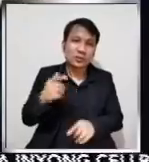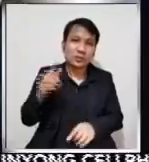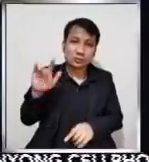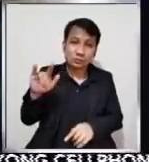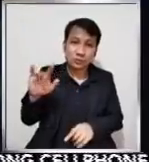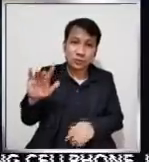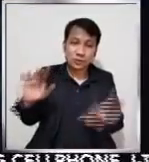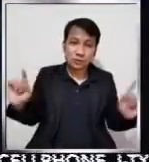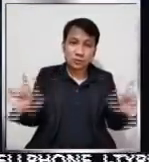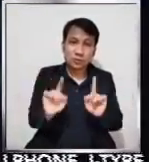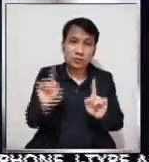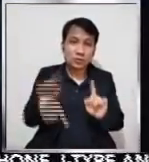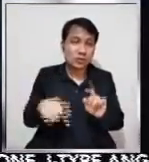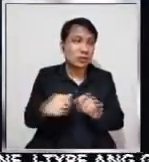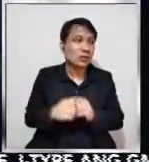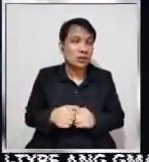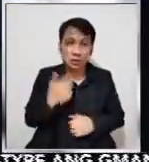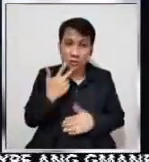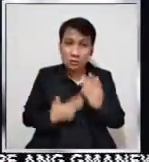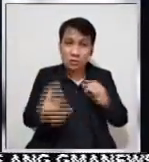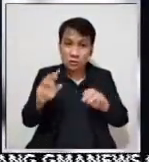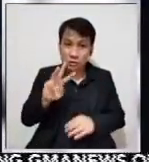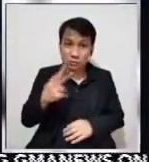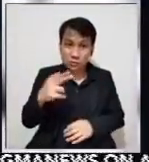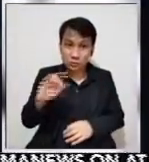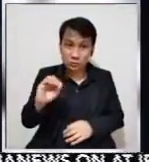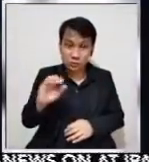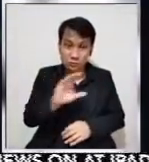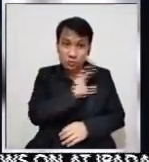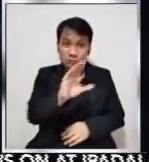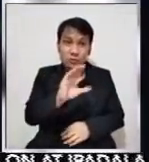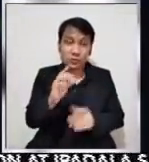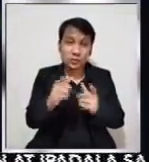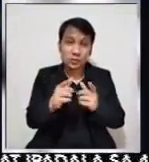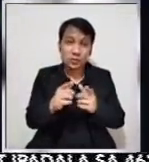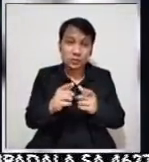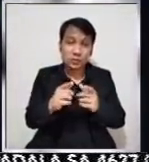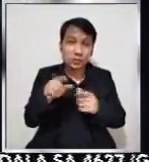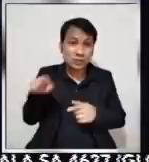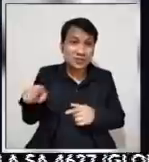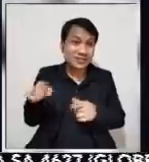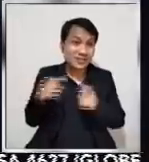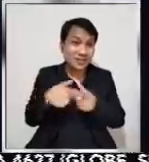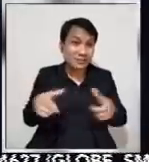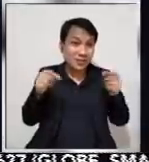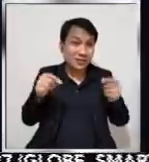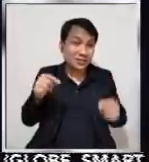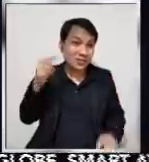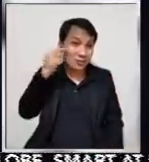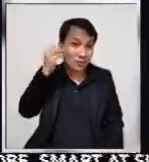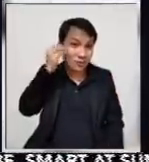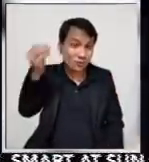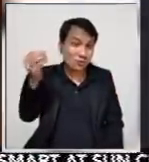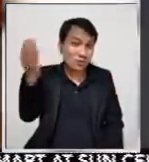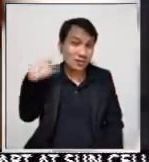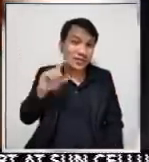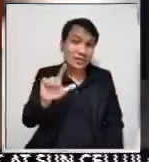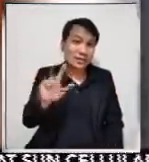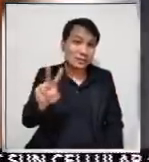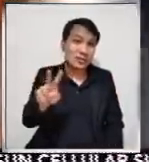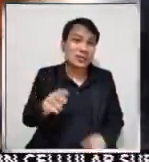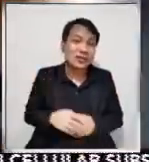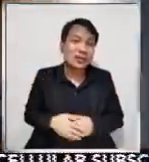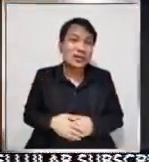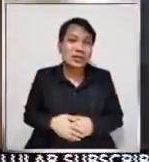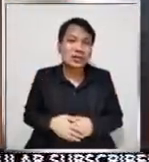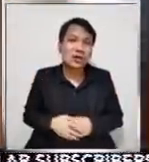isang Triple Crown World Championship ng Japanese knockout sensation na si Naoya Inoue sa Mandalay Bay sa Las Vegas. Ngunit kumalat